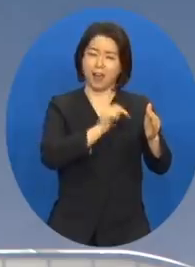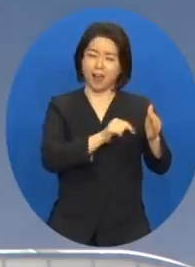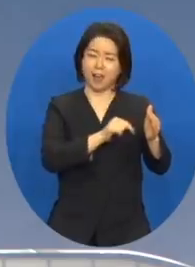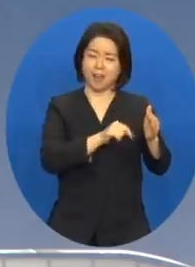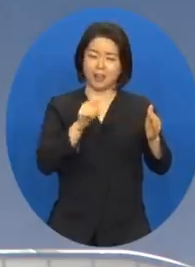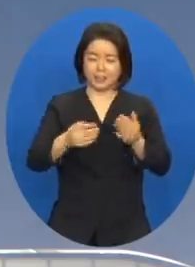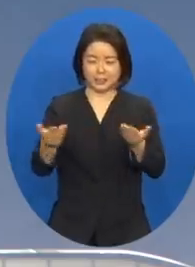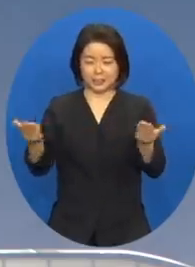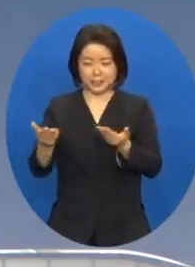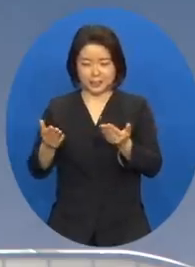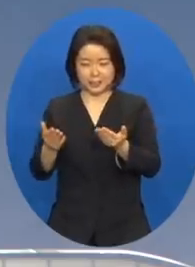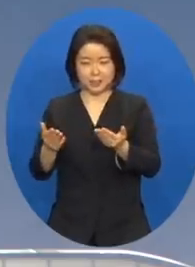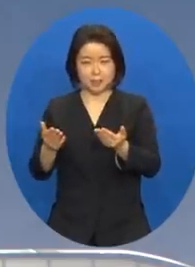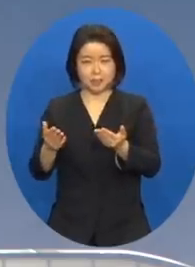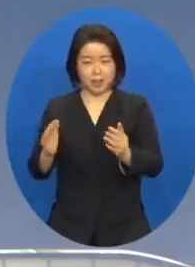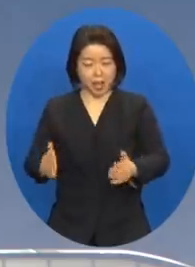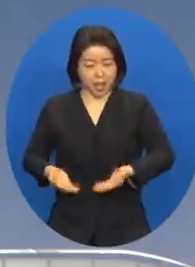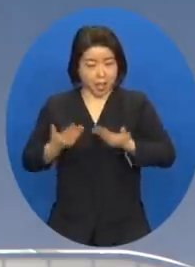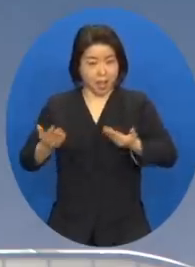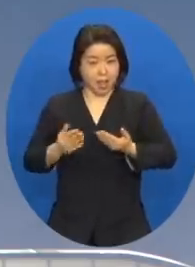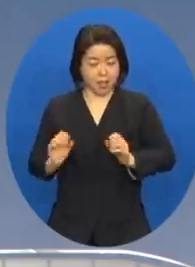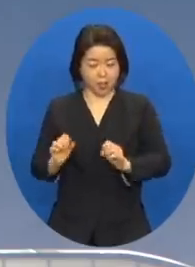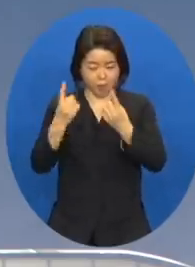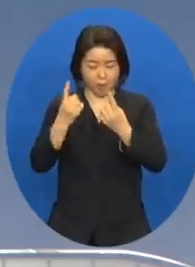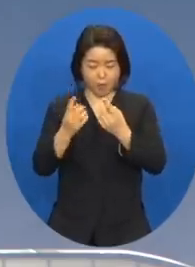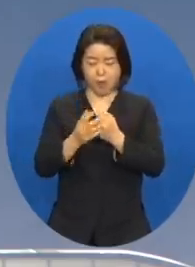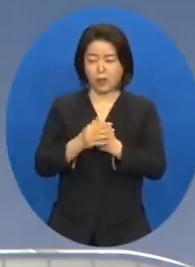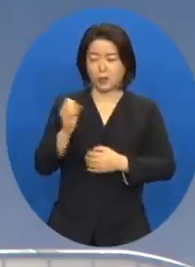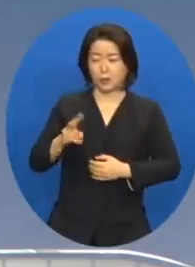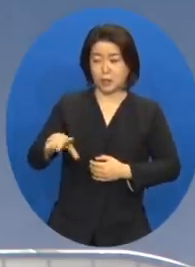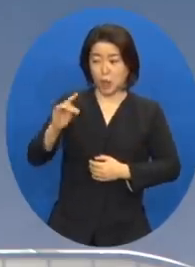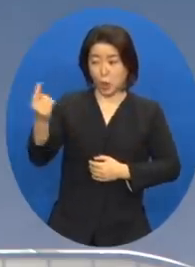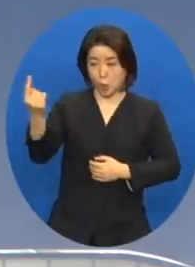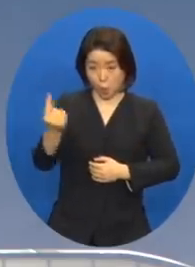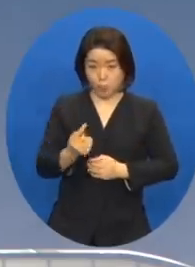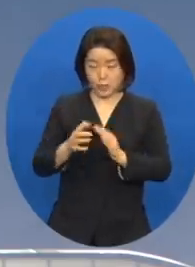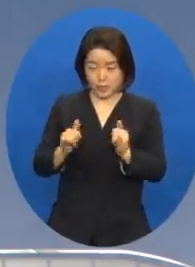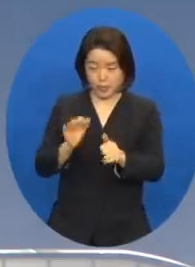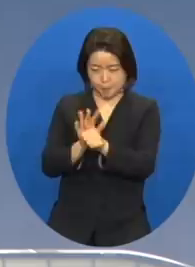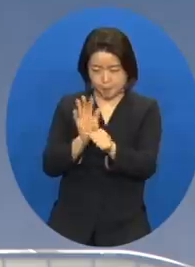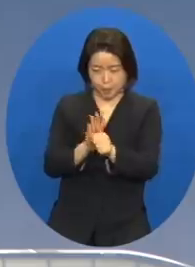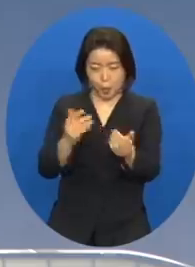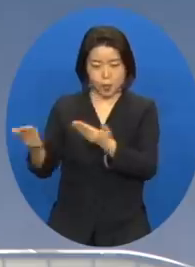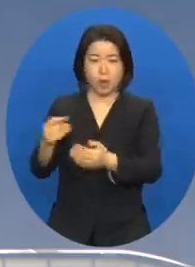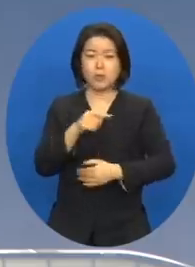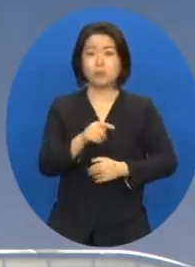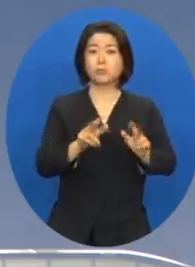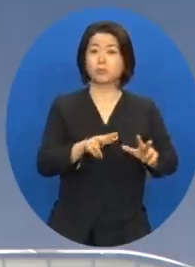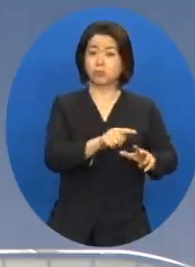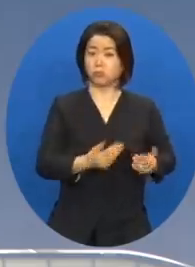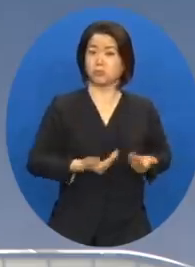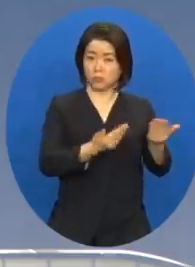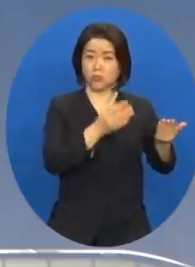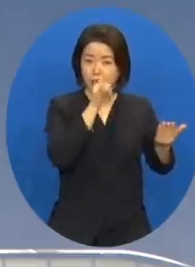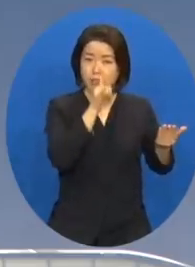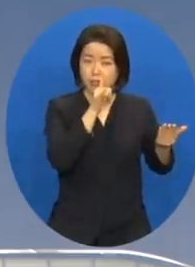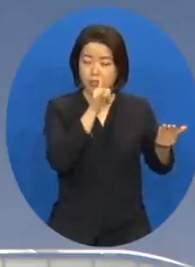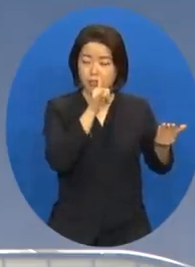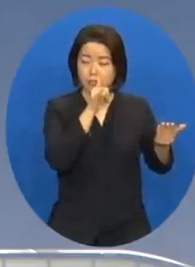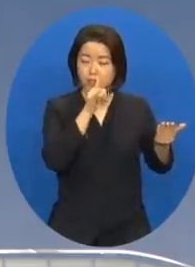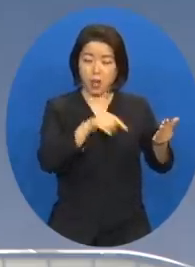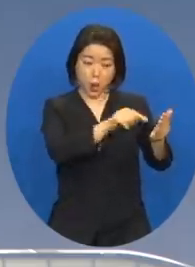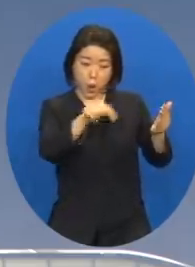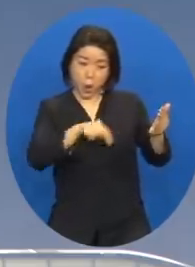일을 하도록, 그래서 처음 교회 오는 사람을 도우라고 하셔서 그 일을 하시는 거예요. 그러니 새가족